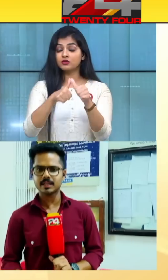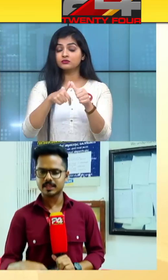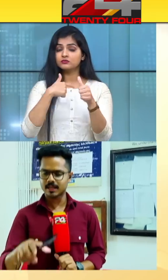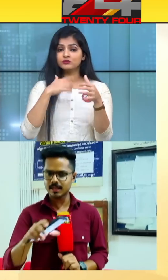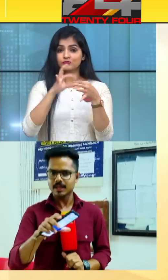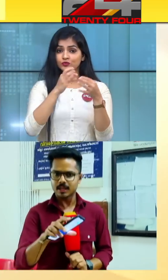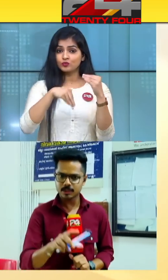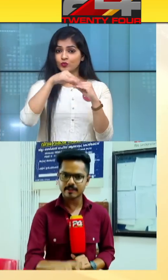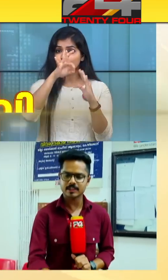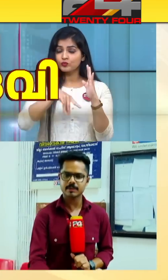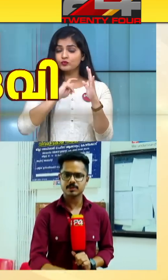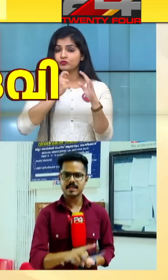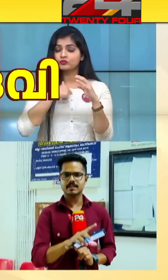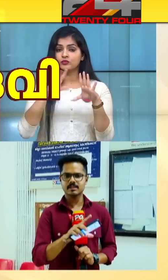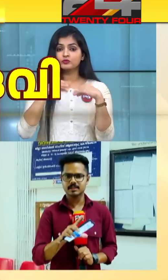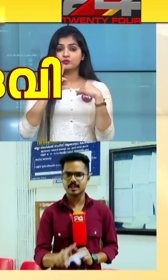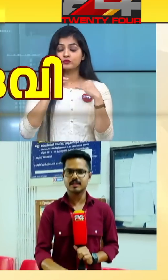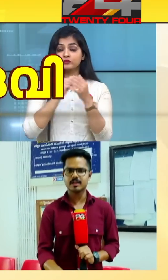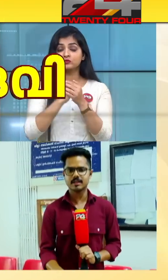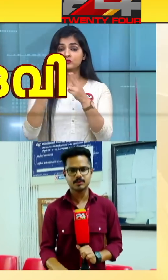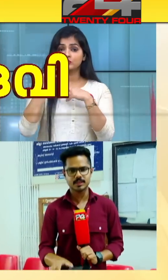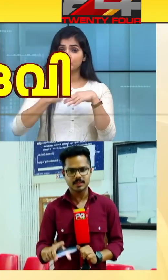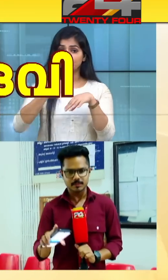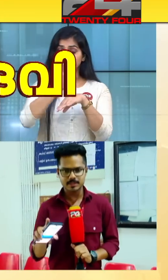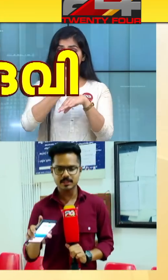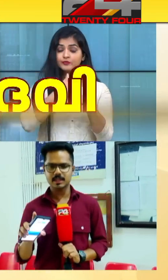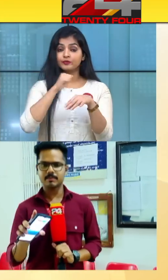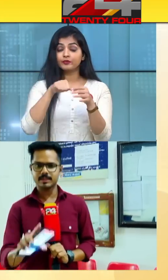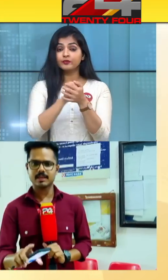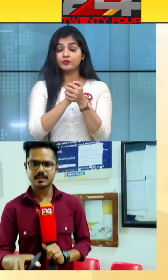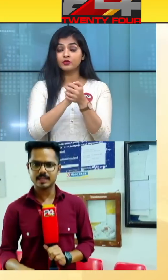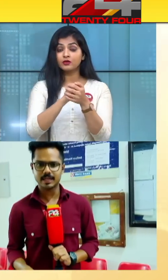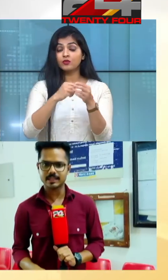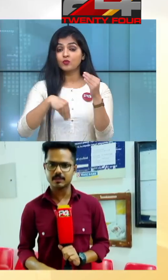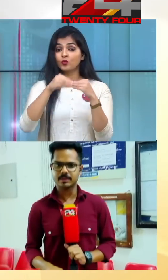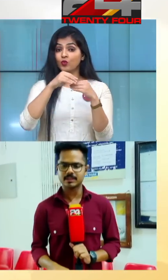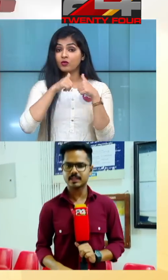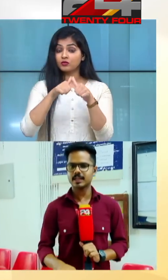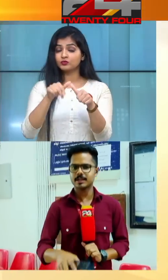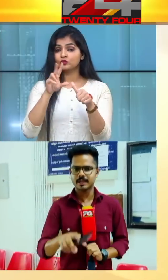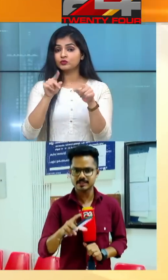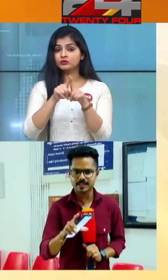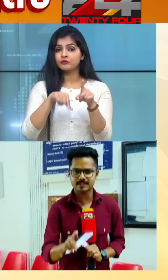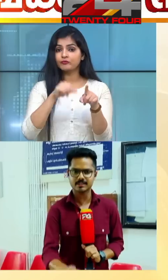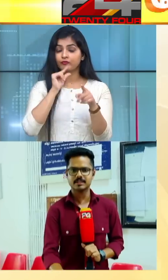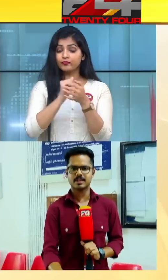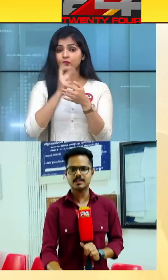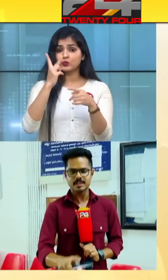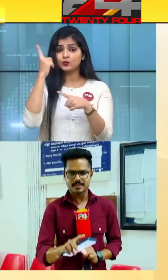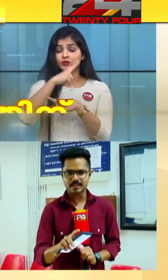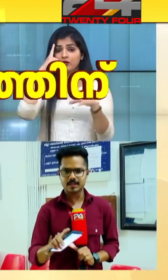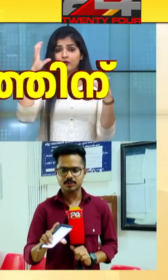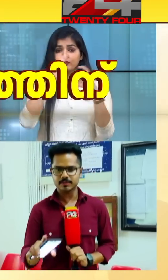പ്രതികരണത്തിനുമില്ല, താങ്കൾ ഉത്തരവാദിത്തപ്പെട്ട ഒരു സ്ഥാനത്ത് നിൽക്കുന്ന ആളുകളാണ്, അതുകൊണ്ട് മറ്റ് പ്രതികരണത്തിലേക്ക് ഇല്ല എന്നാണ് പറഞ്ഞത്. എന്തായാലും 2 ദിവസത്തെ